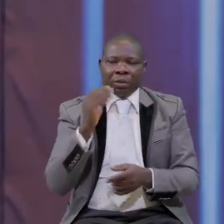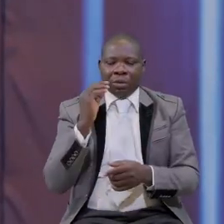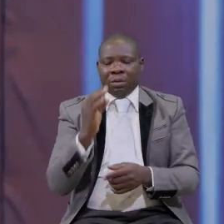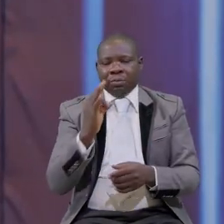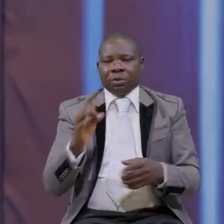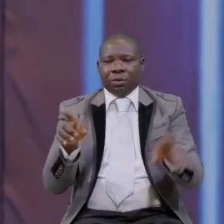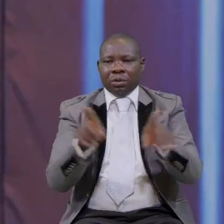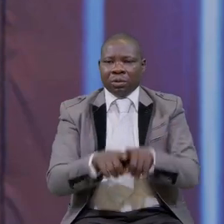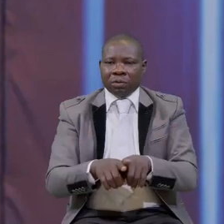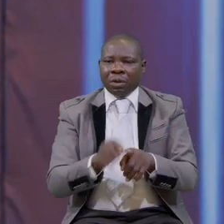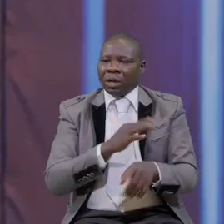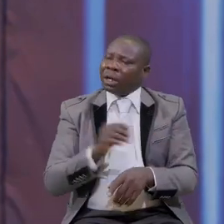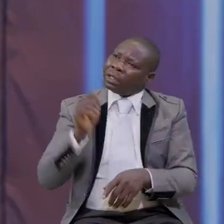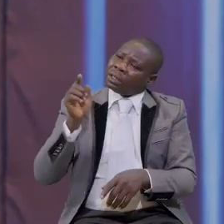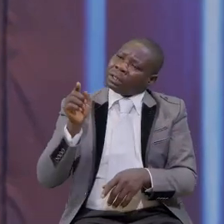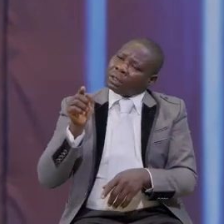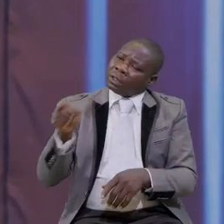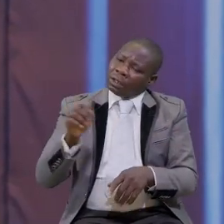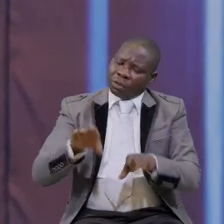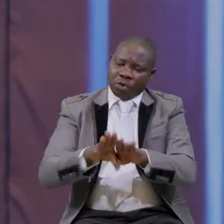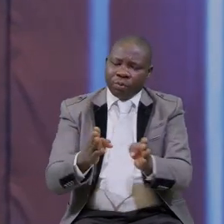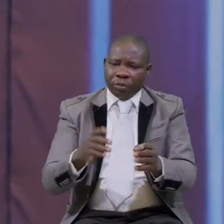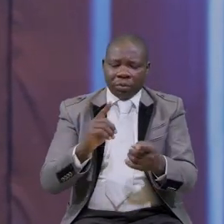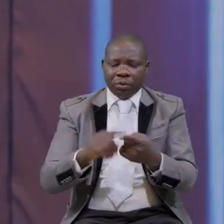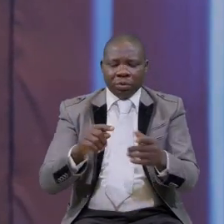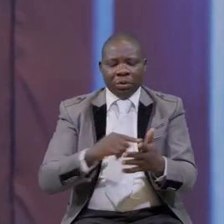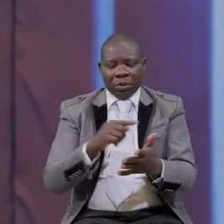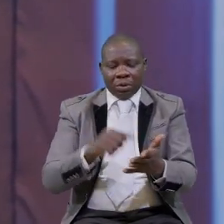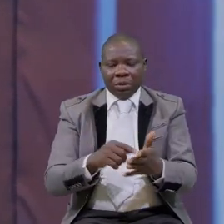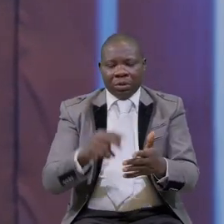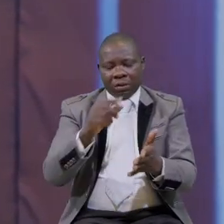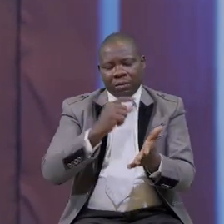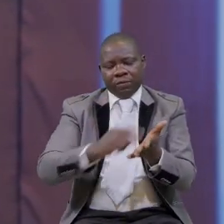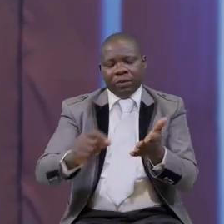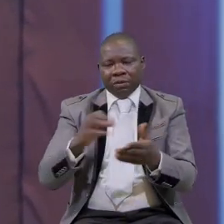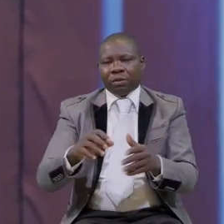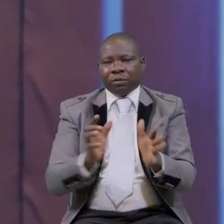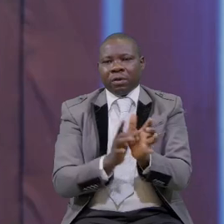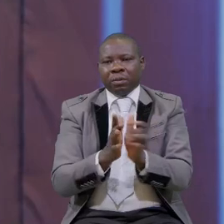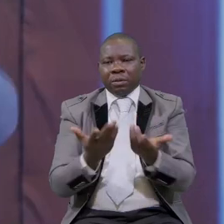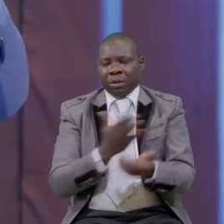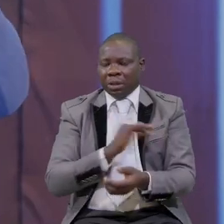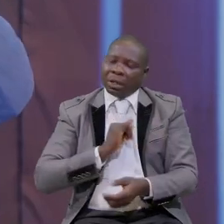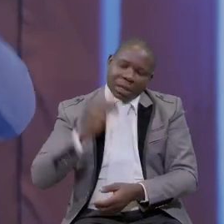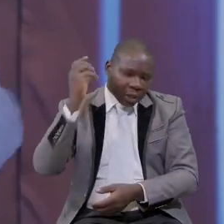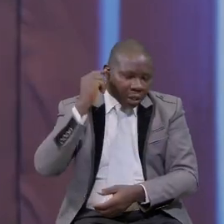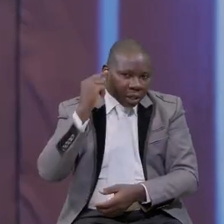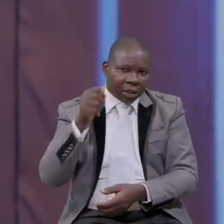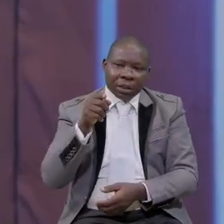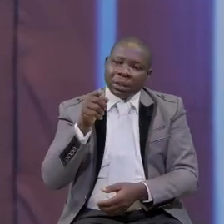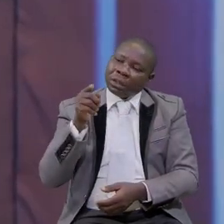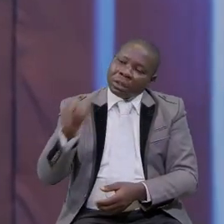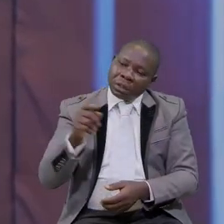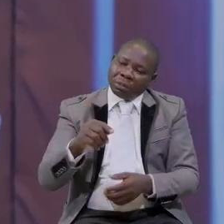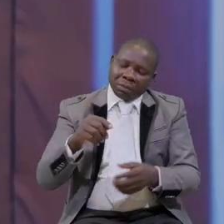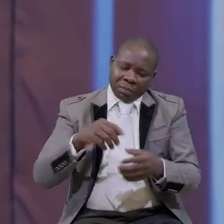prêcher. Et il a ouvert ce verset des Écritures et je l'ai entendu lire «